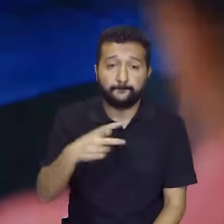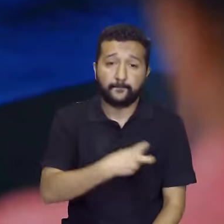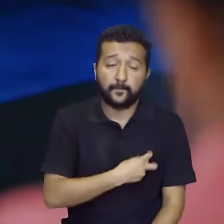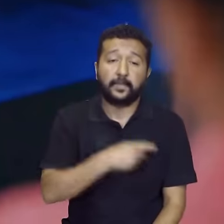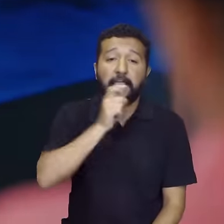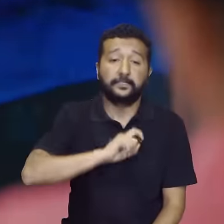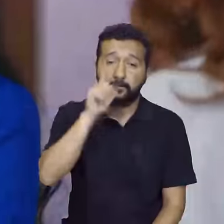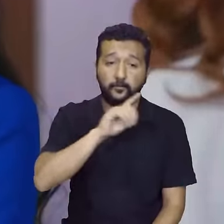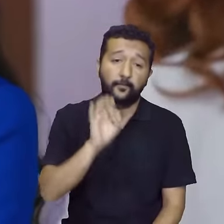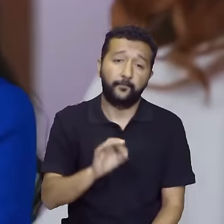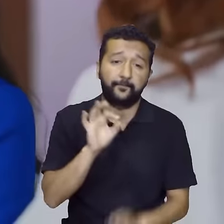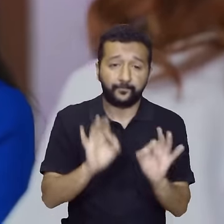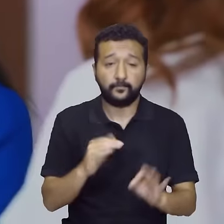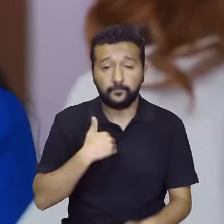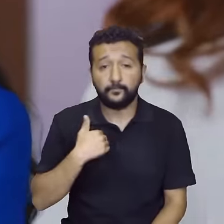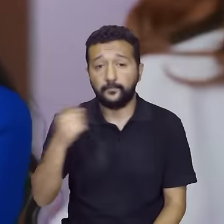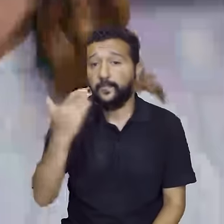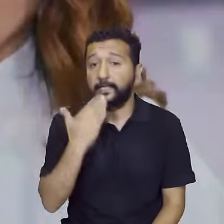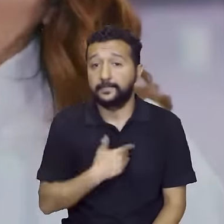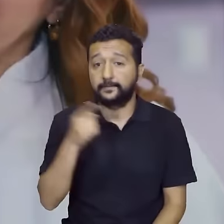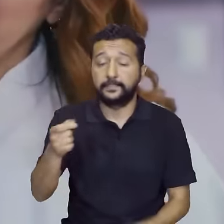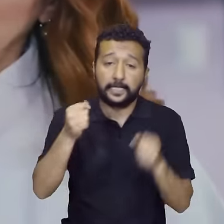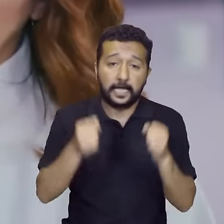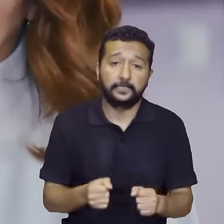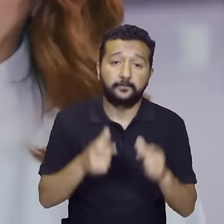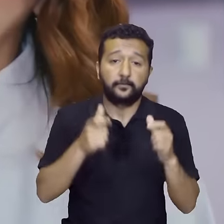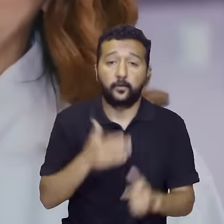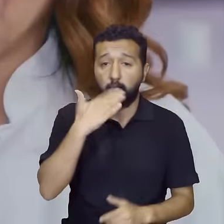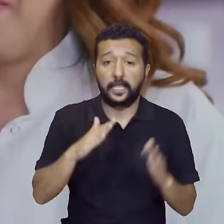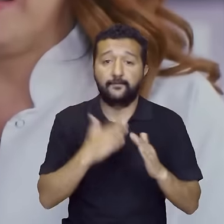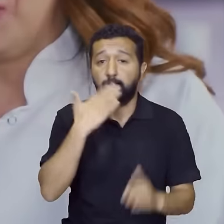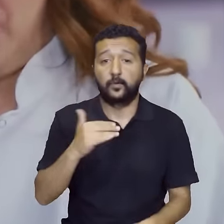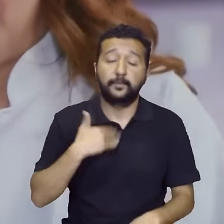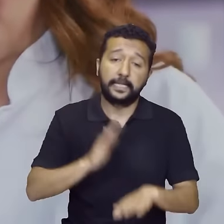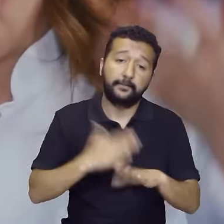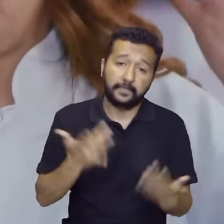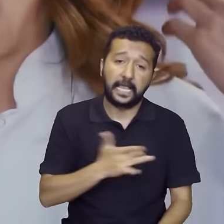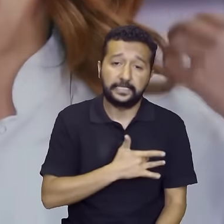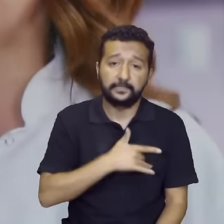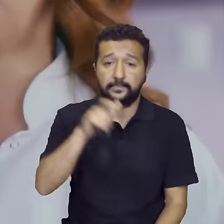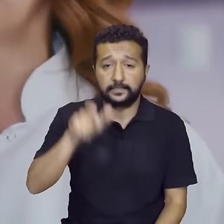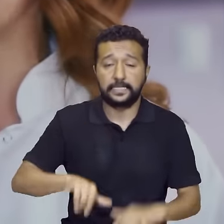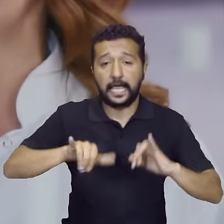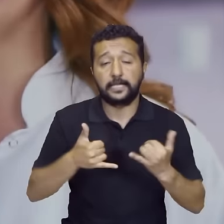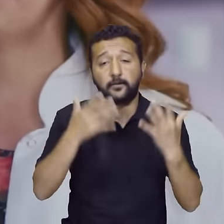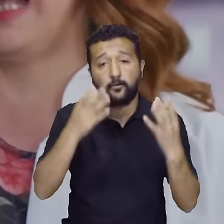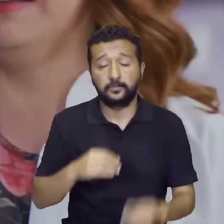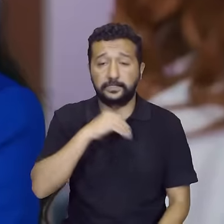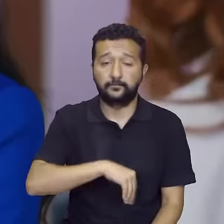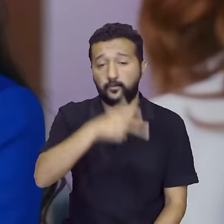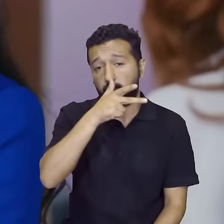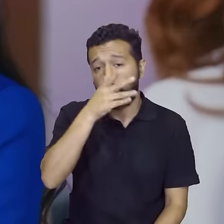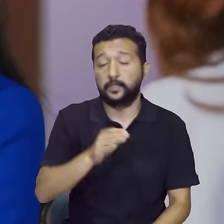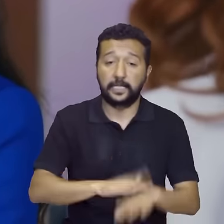aşk kurbanıyım. Böyle bana şey deyince, kalacak yerim yok, evim yok deyince ben de kıyamadım. Kızgın yağlar döküldü sanki